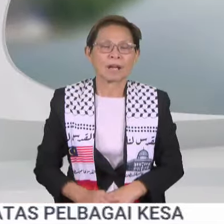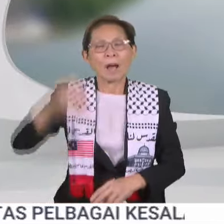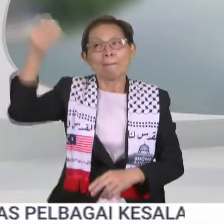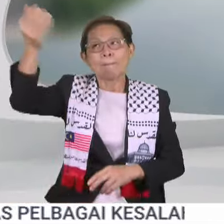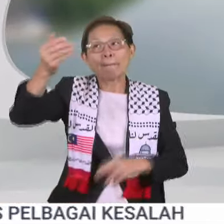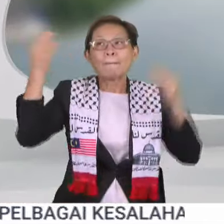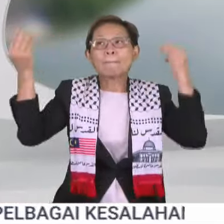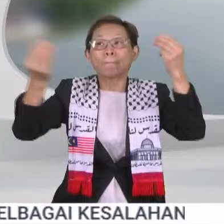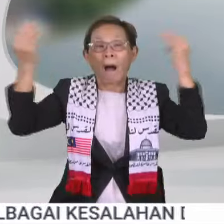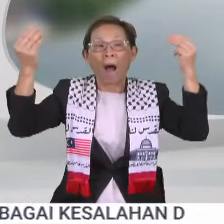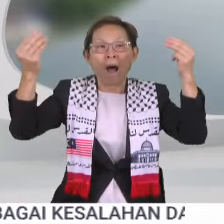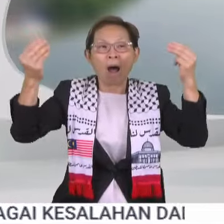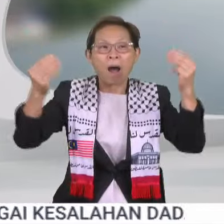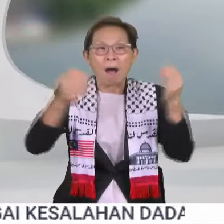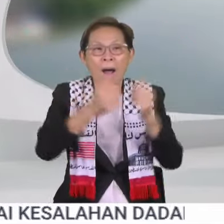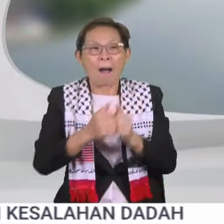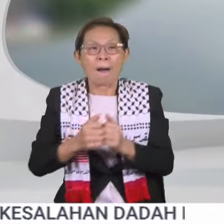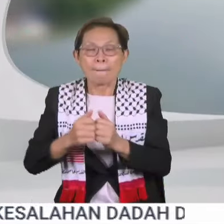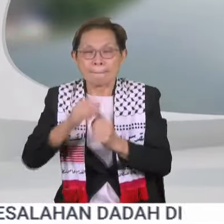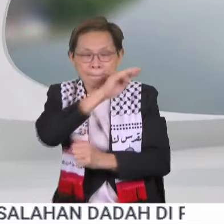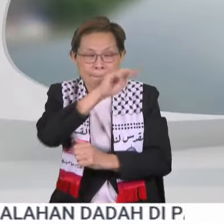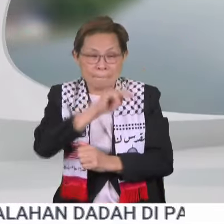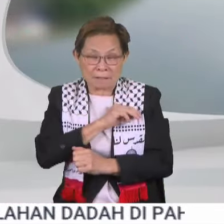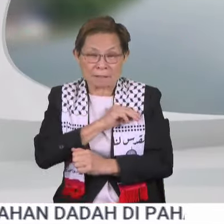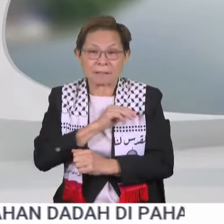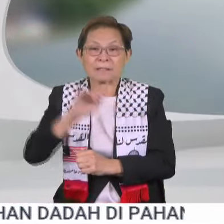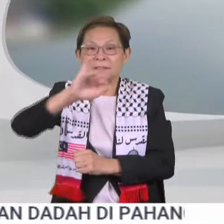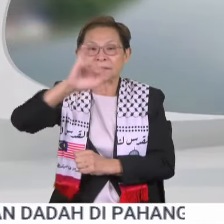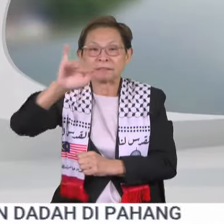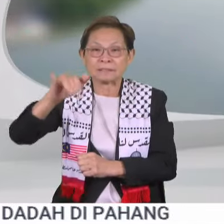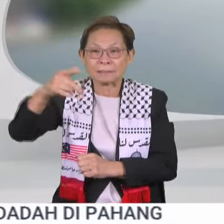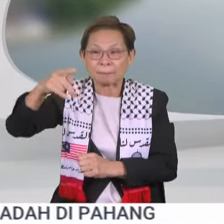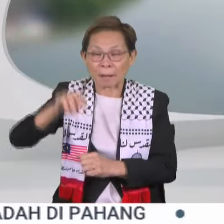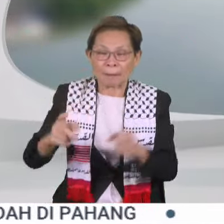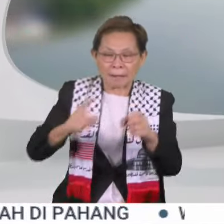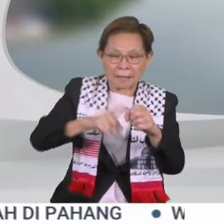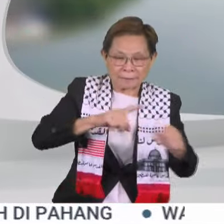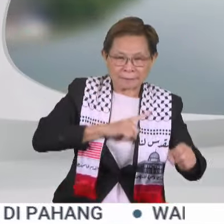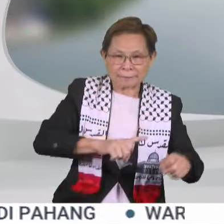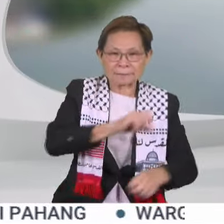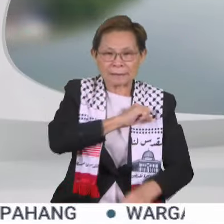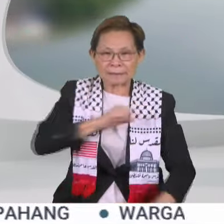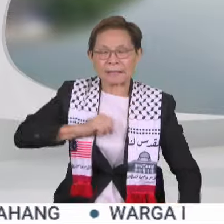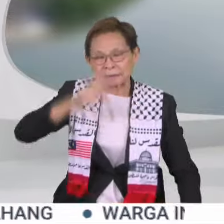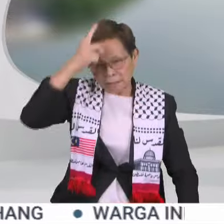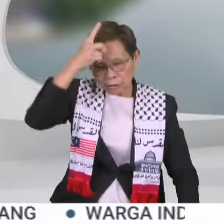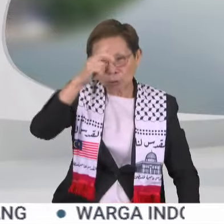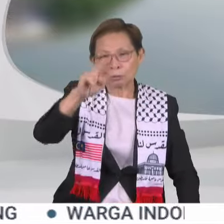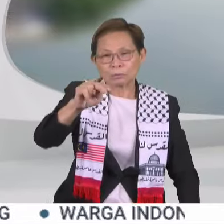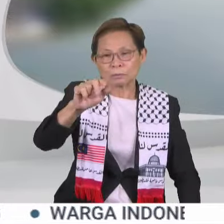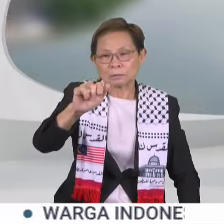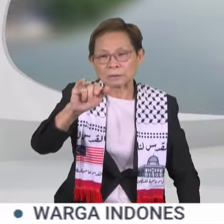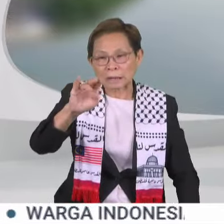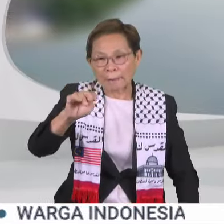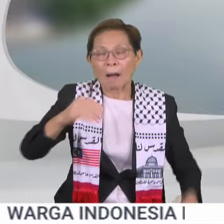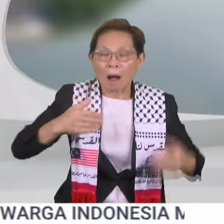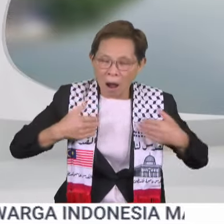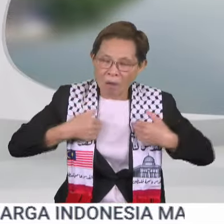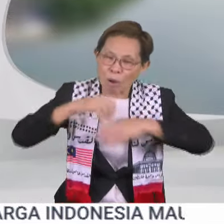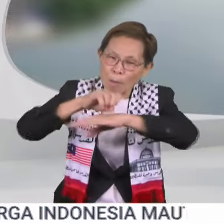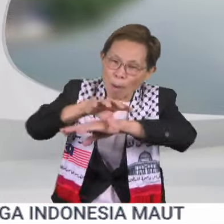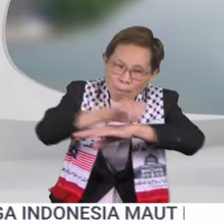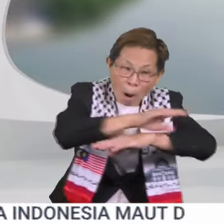Berucap dalam majlis sama menteri di Jabatan Perdana Menteri Hal Ehwal Agama, Senator Datuk Muhammad Naim Mokhtar turut